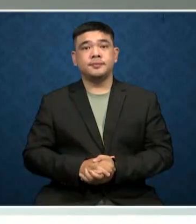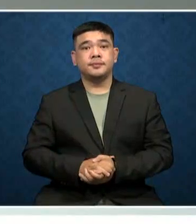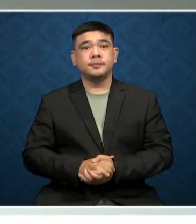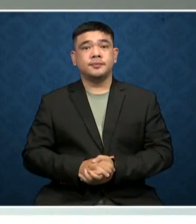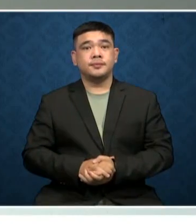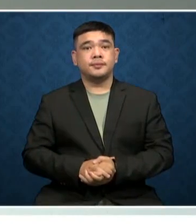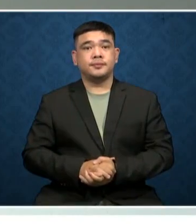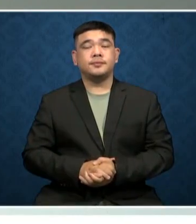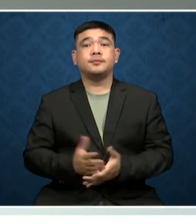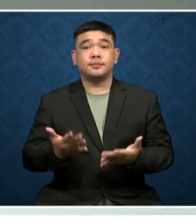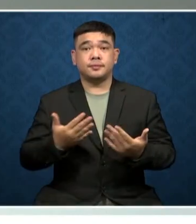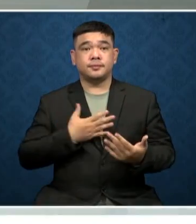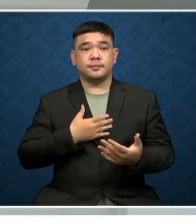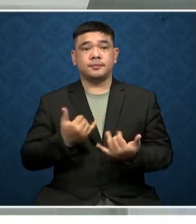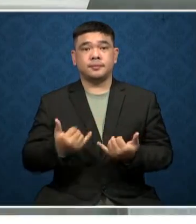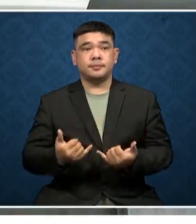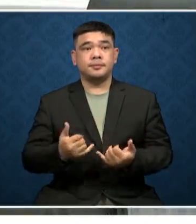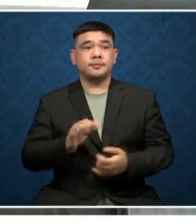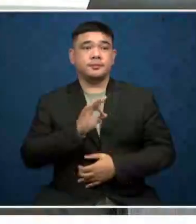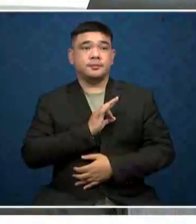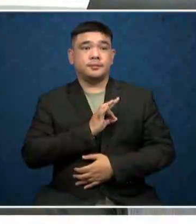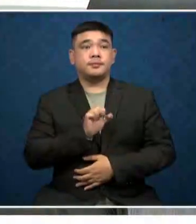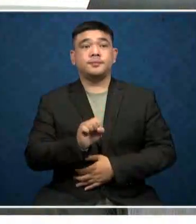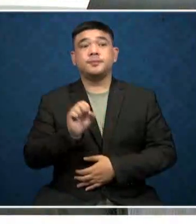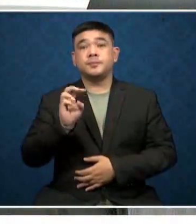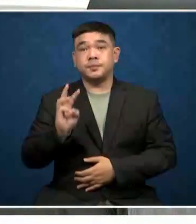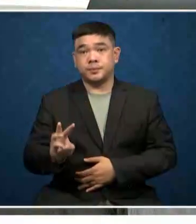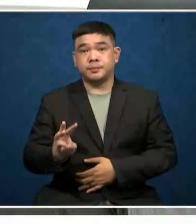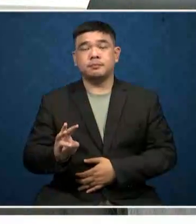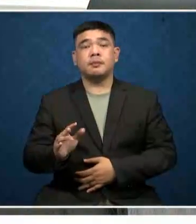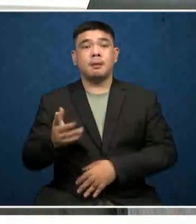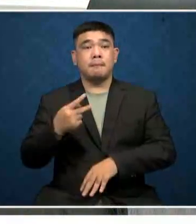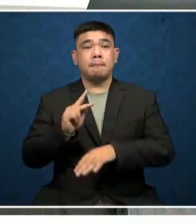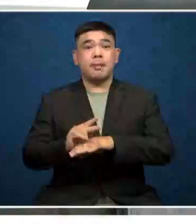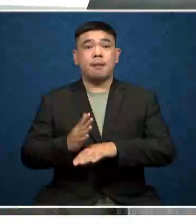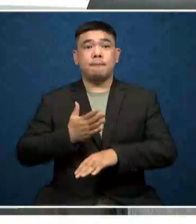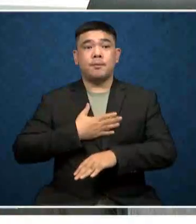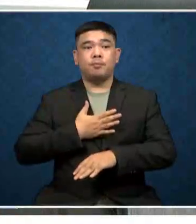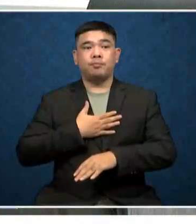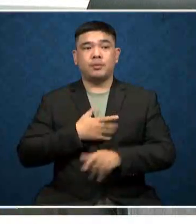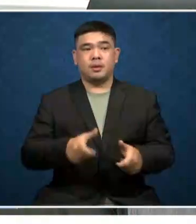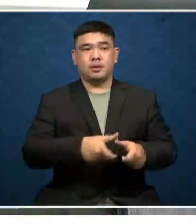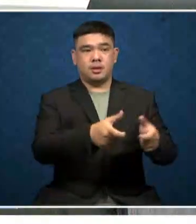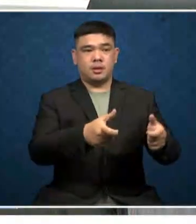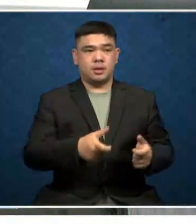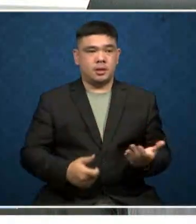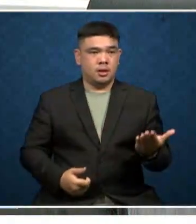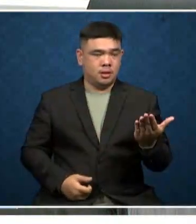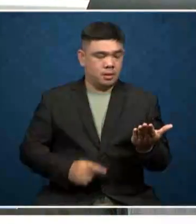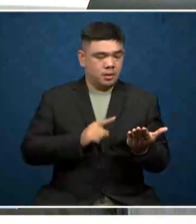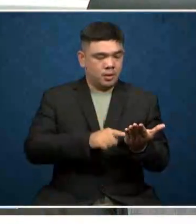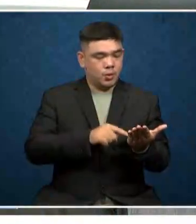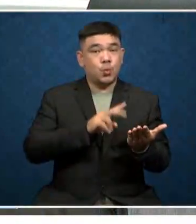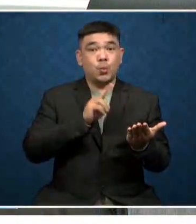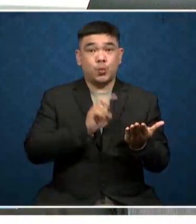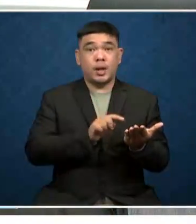บคุณท่านประธานครับกับผมพลเอกพลบธมิสานนท์สมาชิกวุฒิสภาท่านประธานครับผมได้ อ่านรายงานการพิจารณาศึกษาเรื่องห